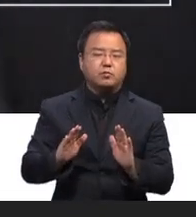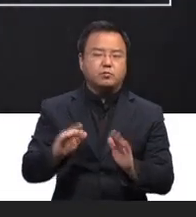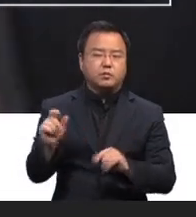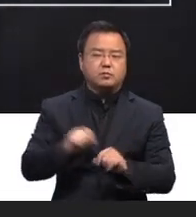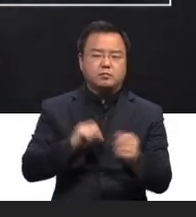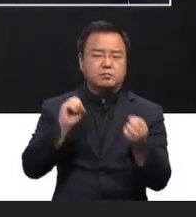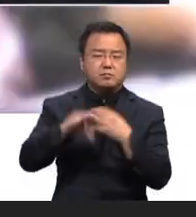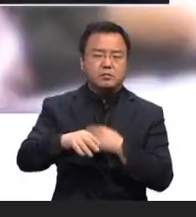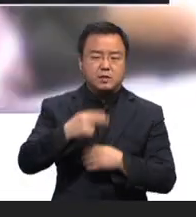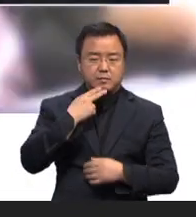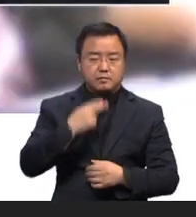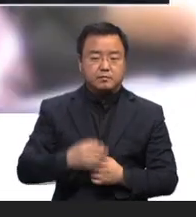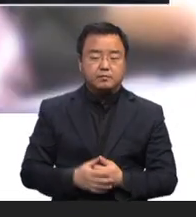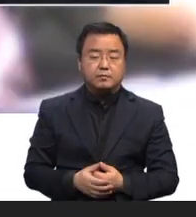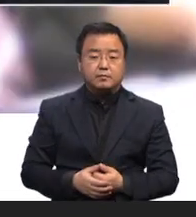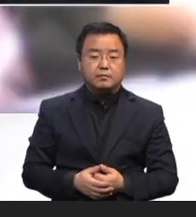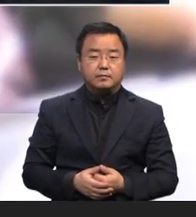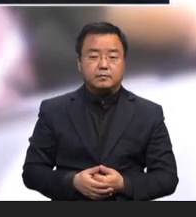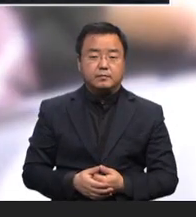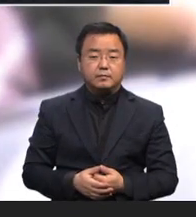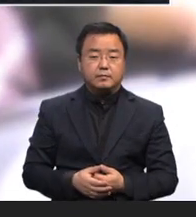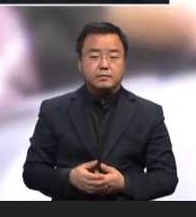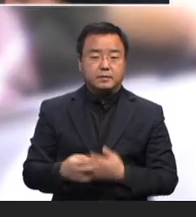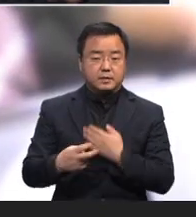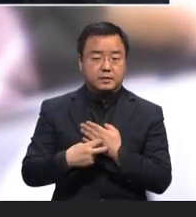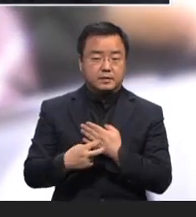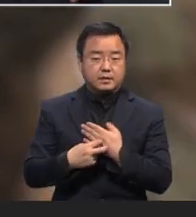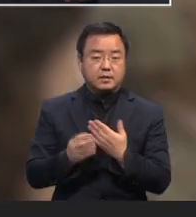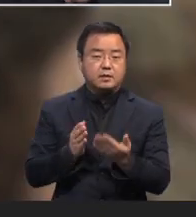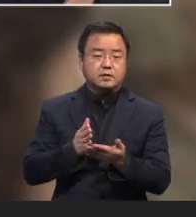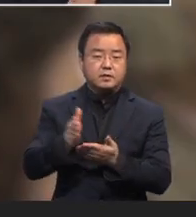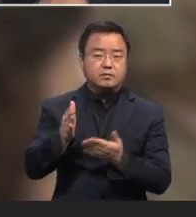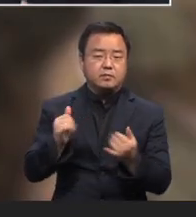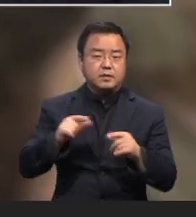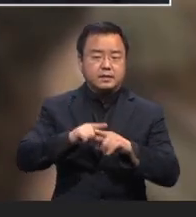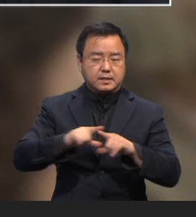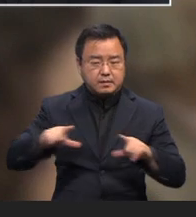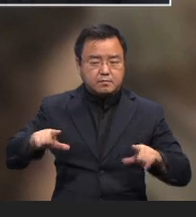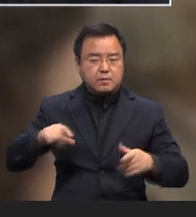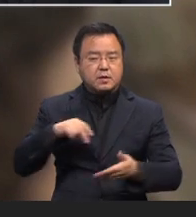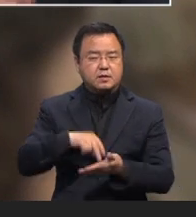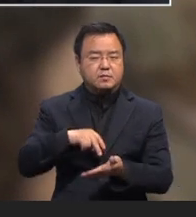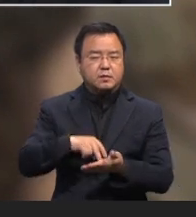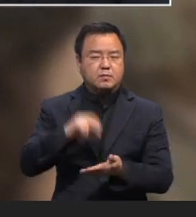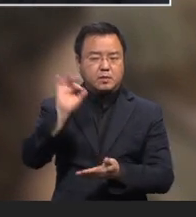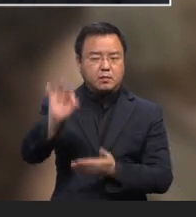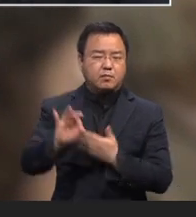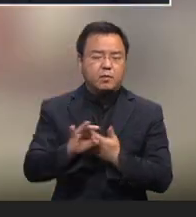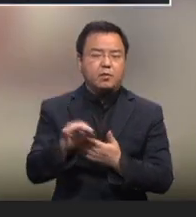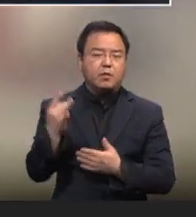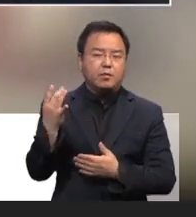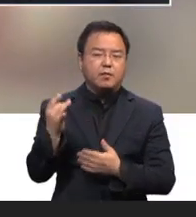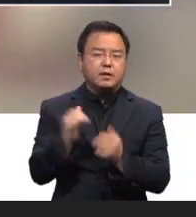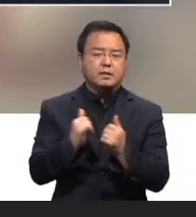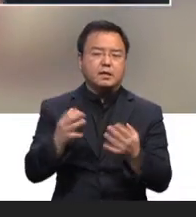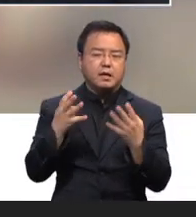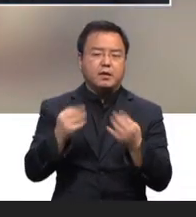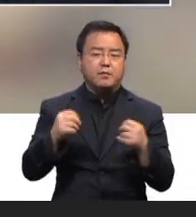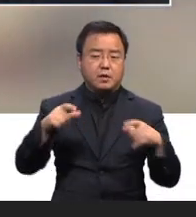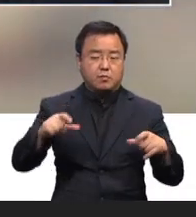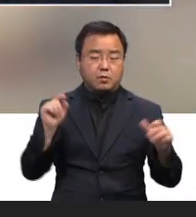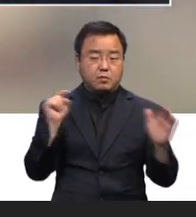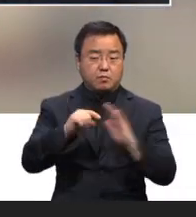바치는 못한 상황이라고 합니다 4 다만 제가 전문가들은 일반적인 관점에서 바라봤을 때 원래 사람들이 많은 곳에 갈 때는